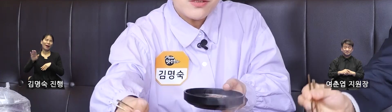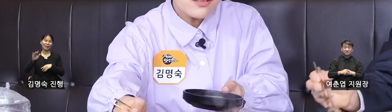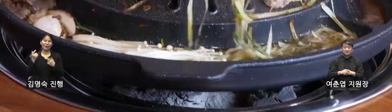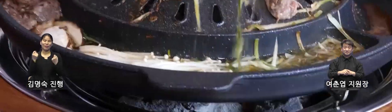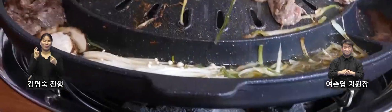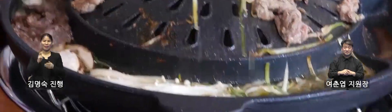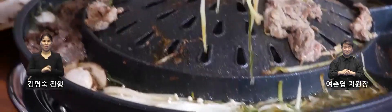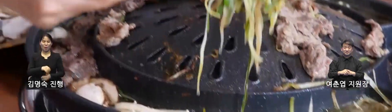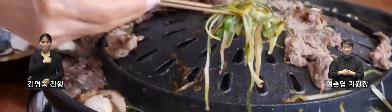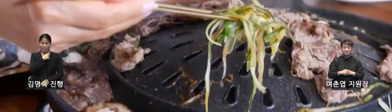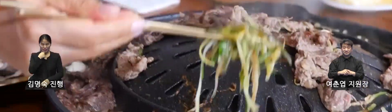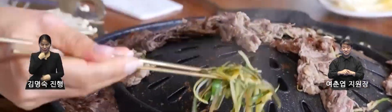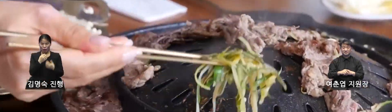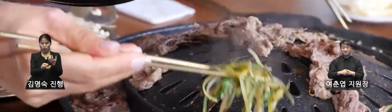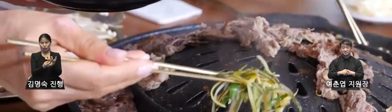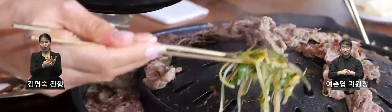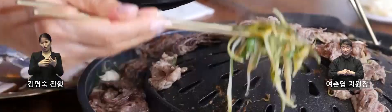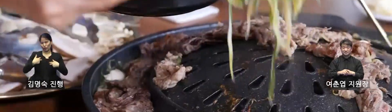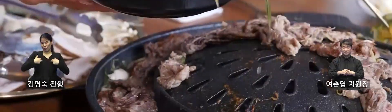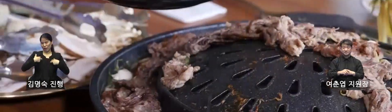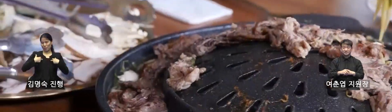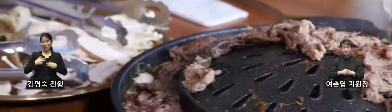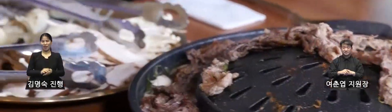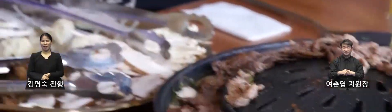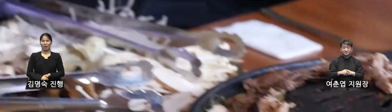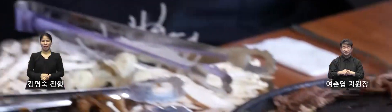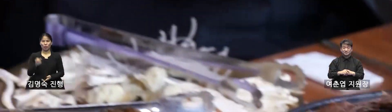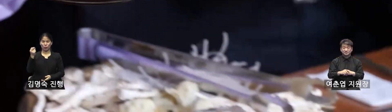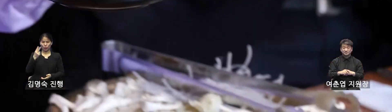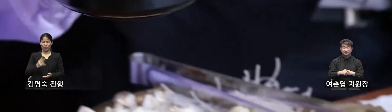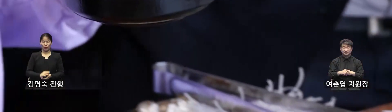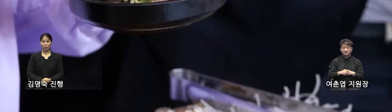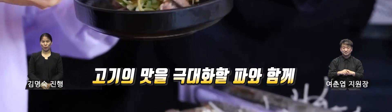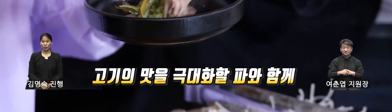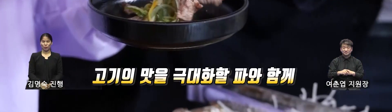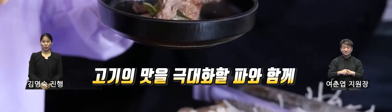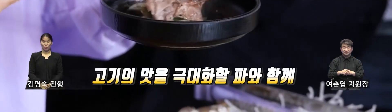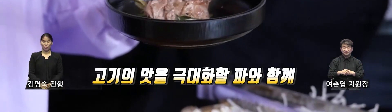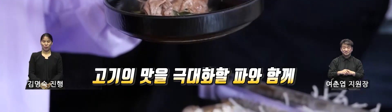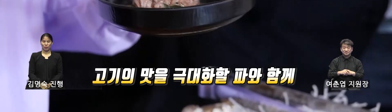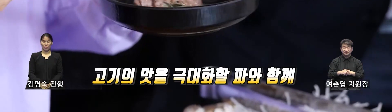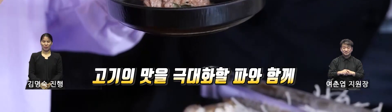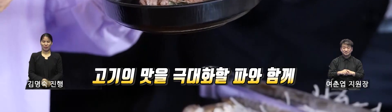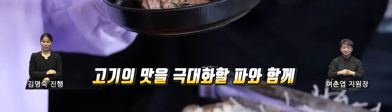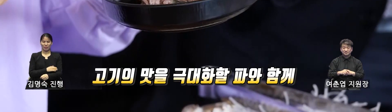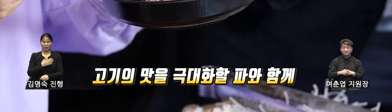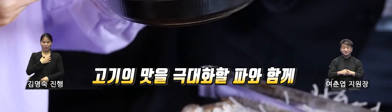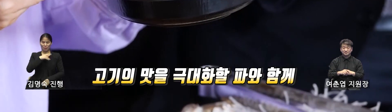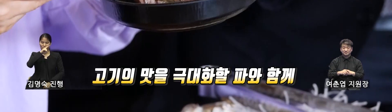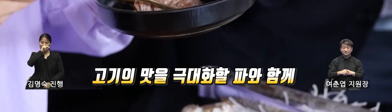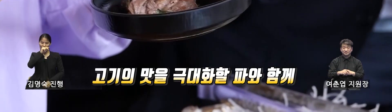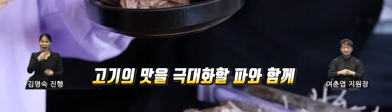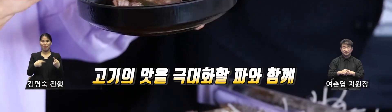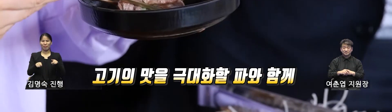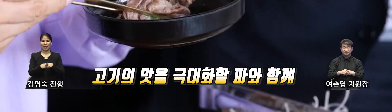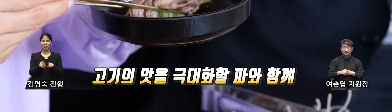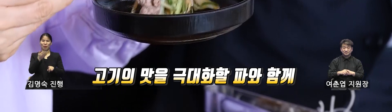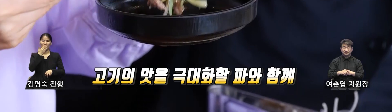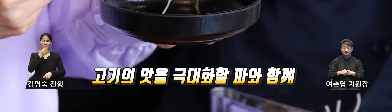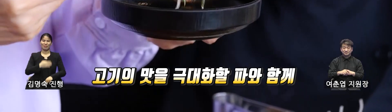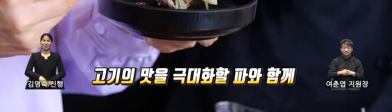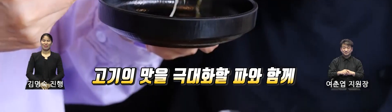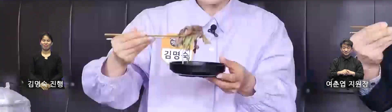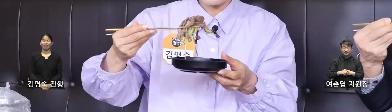이런 맛이네. 구워 먹는 재미와 오. 자, 저는 요 파를 또 얹어서